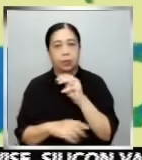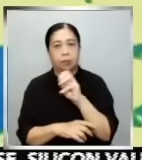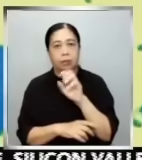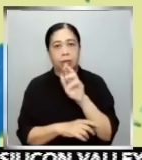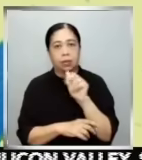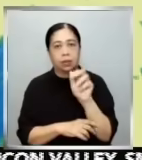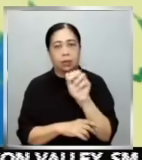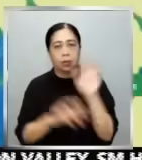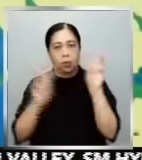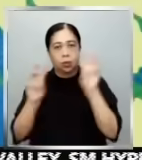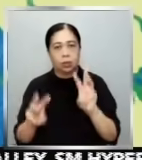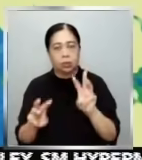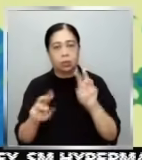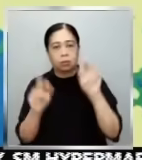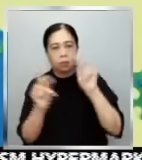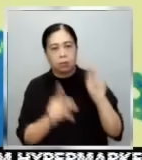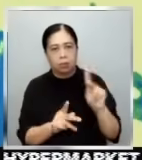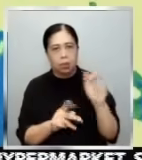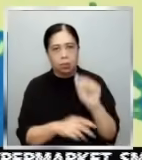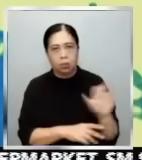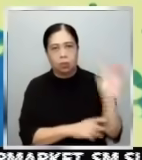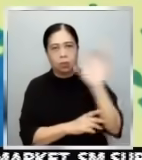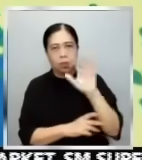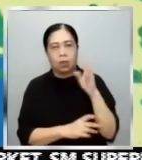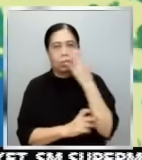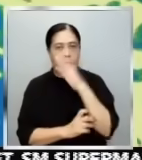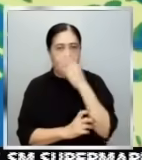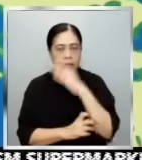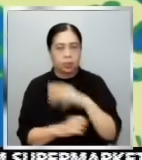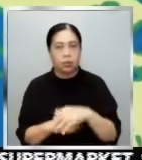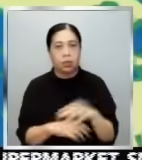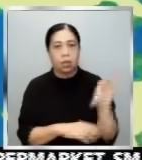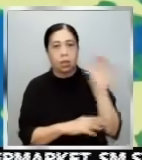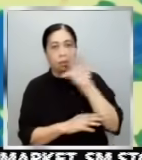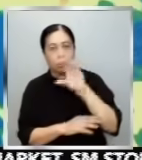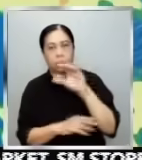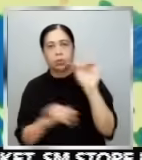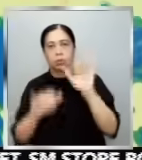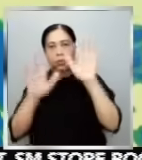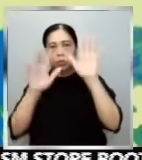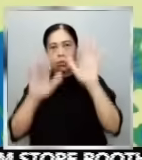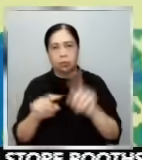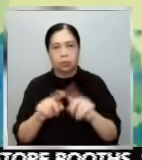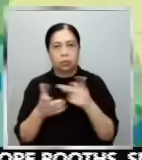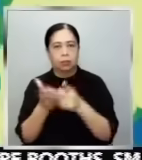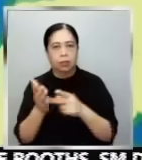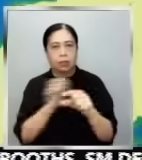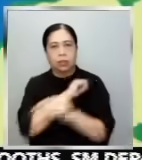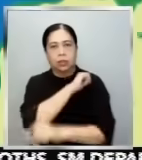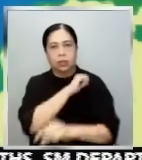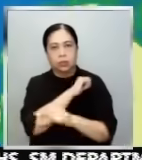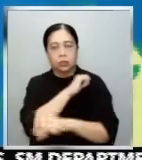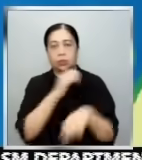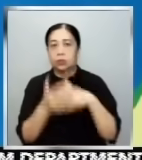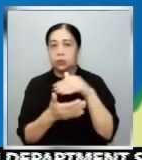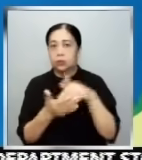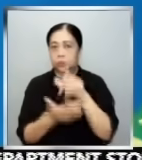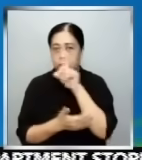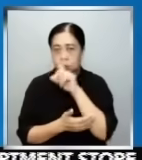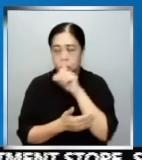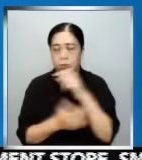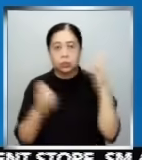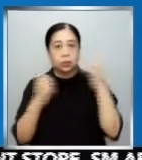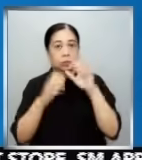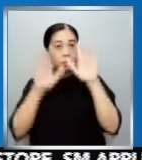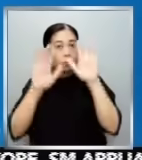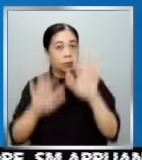pagulan na sa Palawan at Bicol Region pagdating ng hapon uulanin na rin ang ilang bahagi ng Quezon at Central Luzon asahan din ang mga pagulan